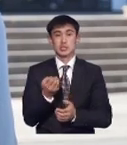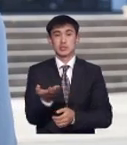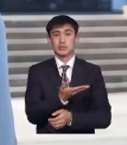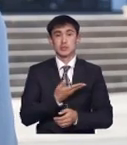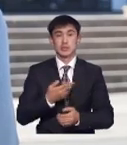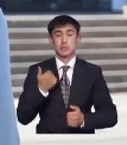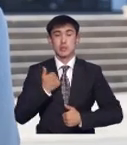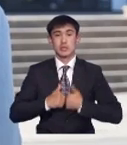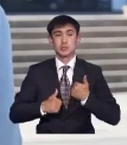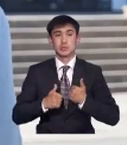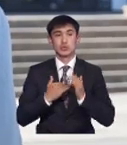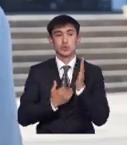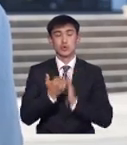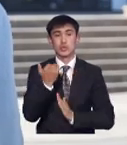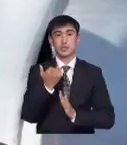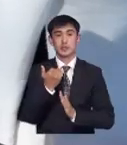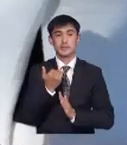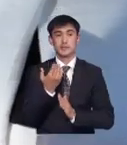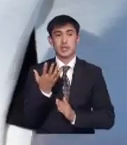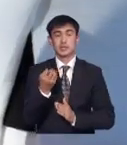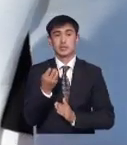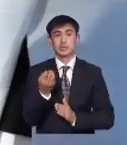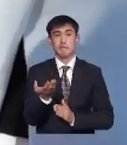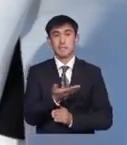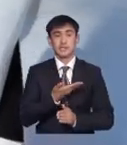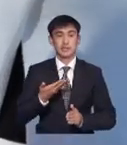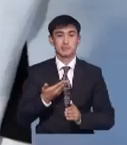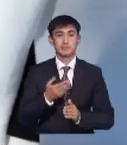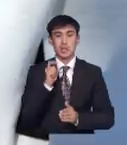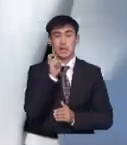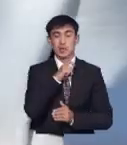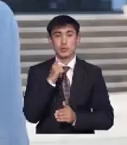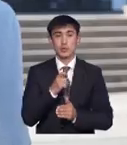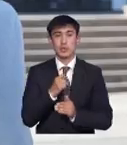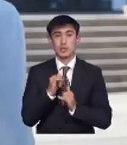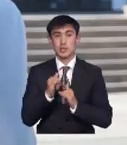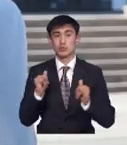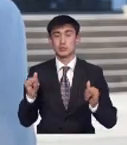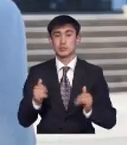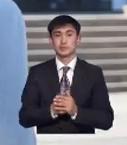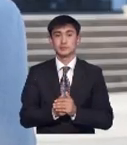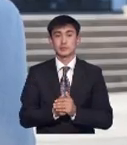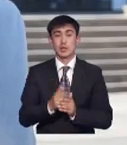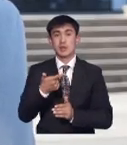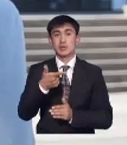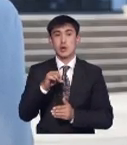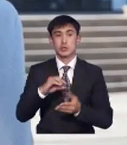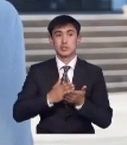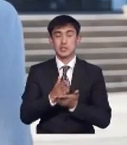біздің беделіміздің жоғары екендігін, және де экономикалық дамуымыздың,